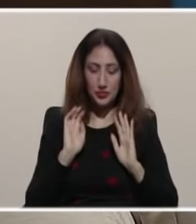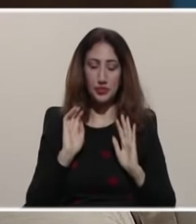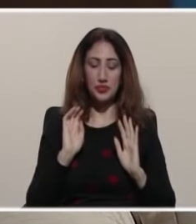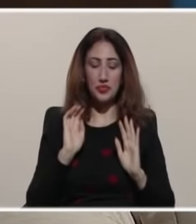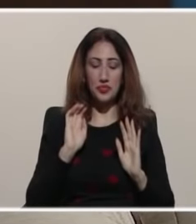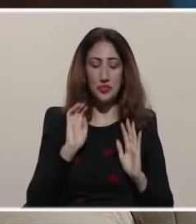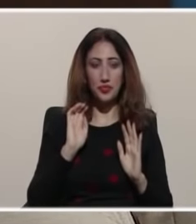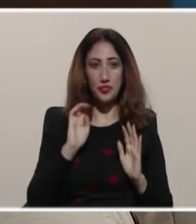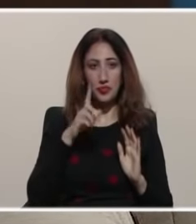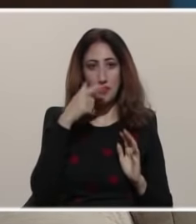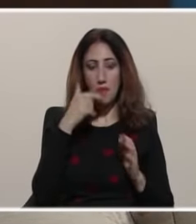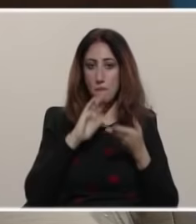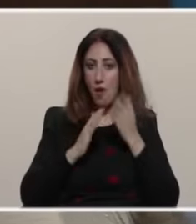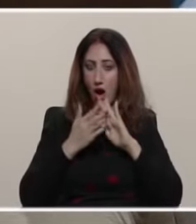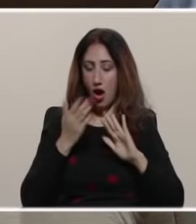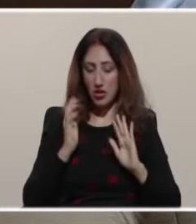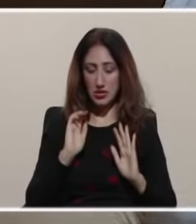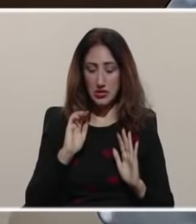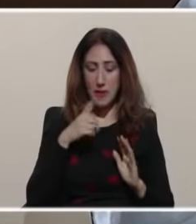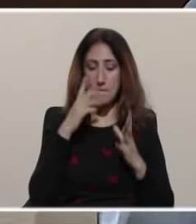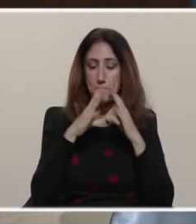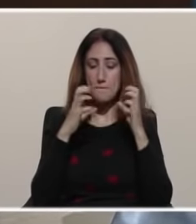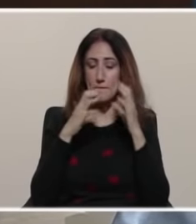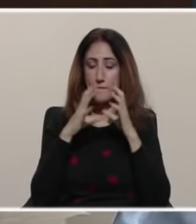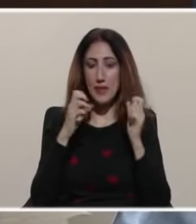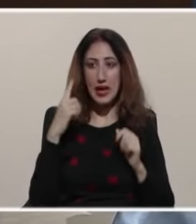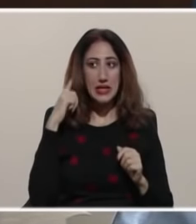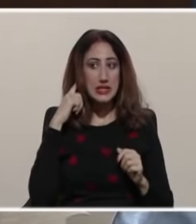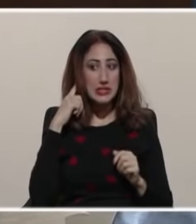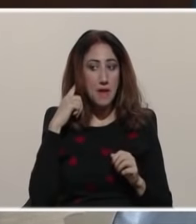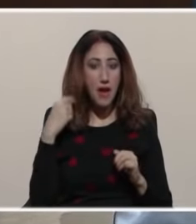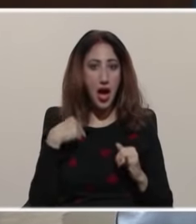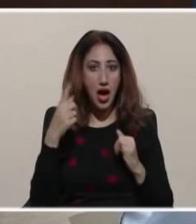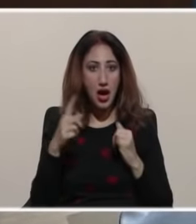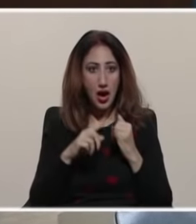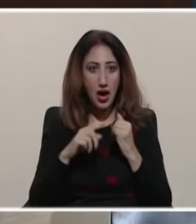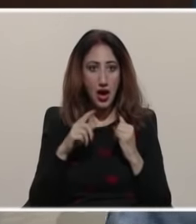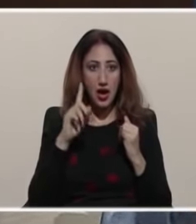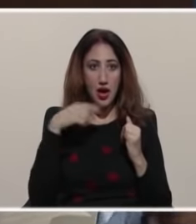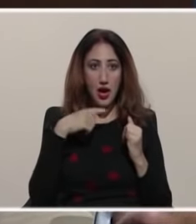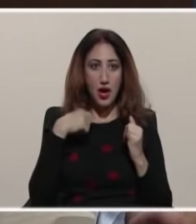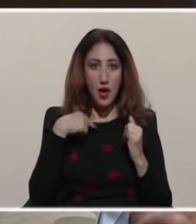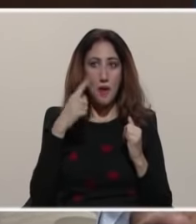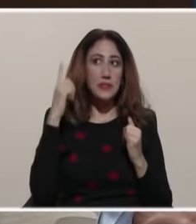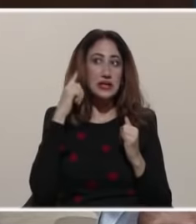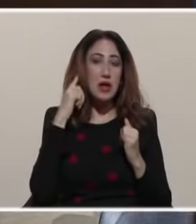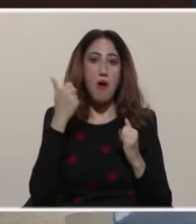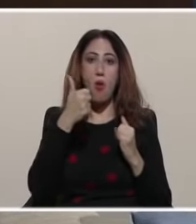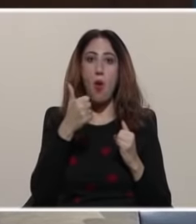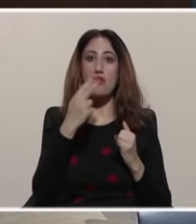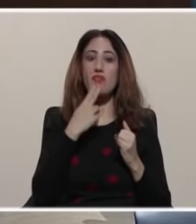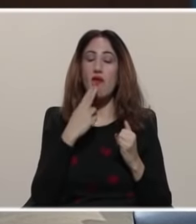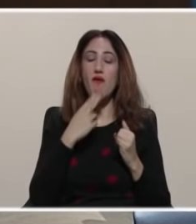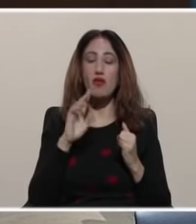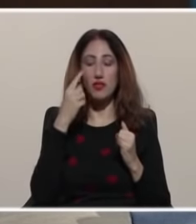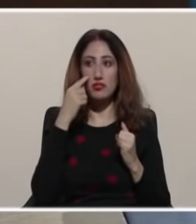له خالص. أمال ما معنى كنت سمعه الذي يسمع به؟ يعني لا يسمع إلا ما يرضي الله، وبصره